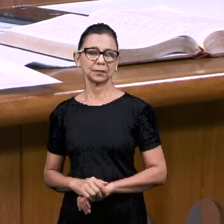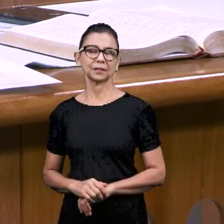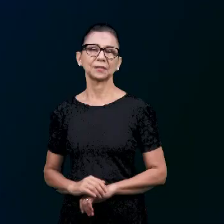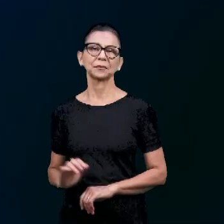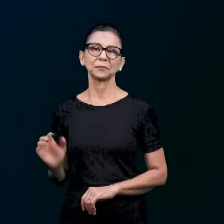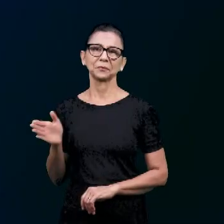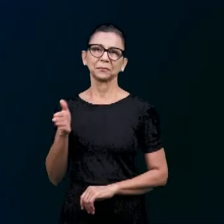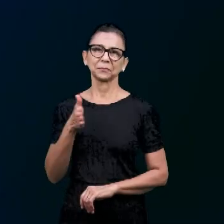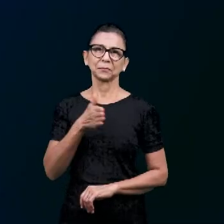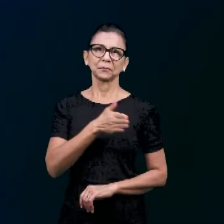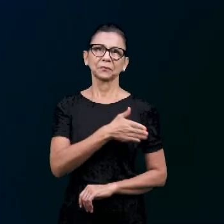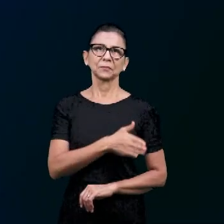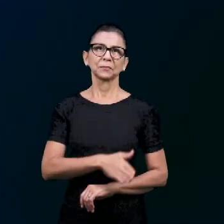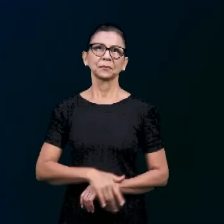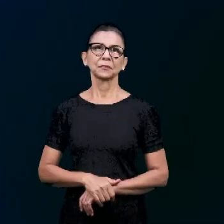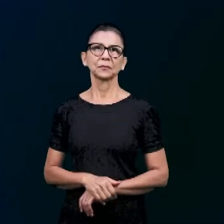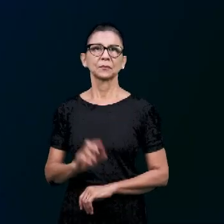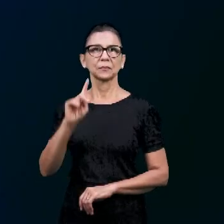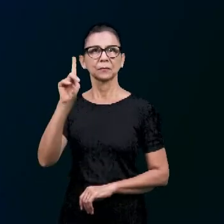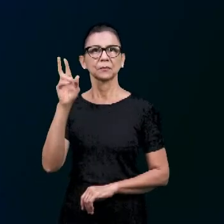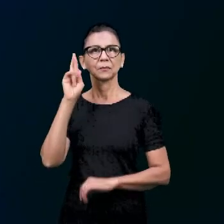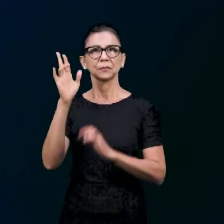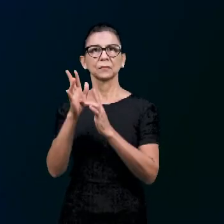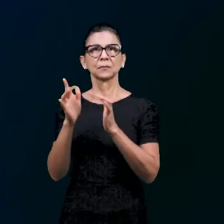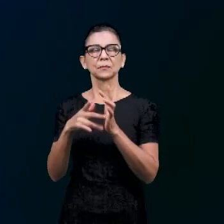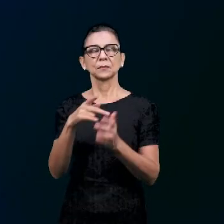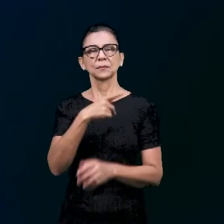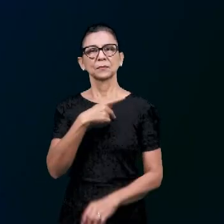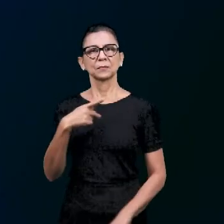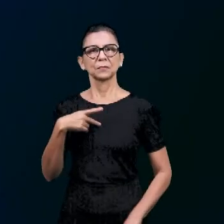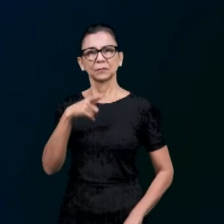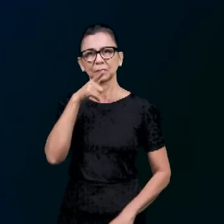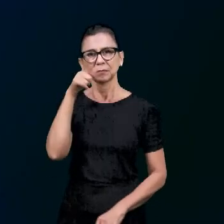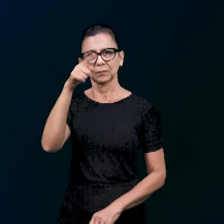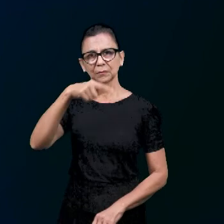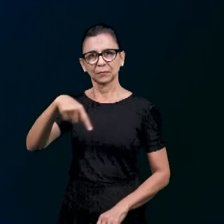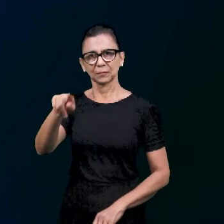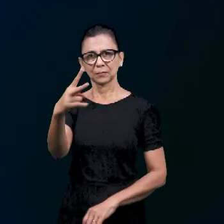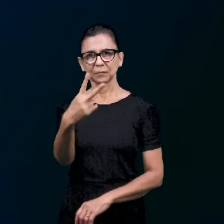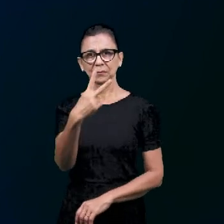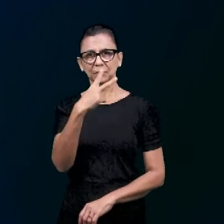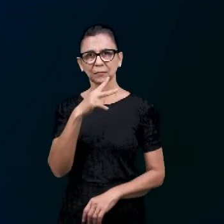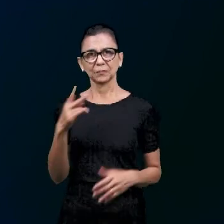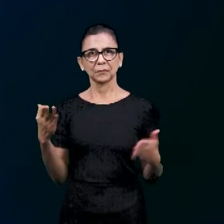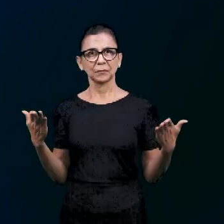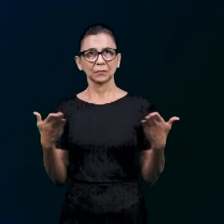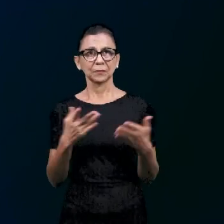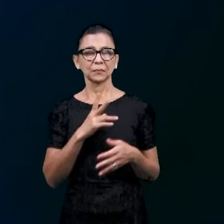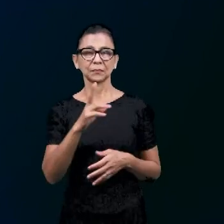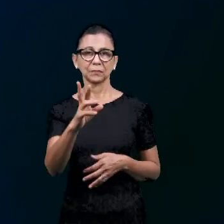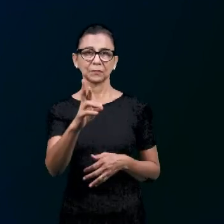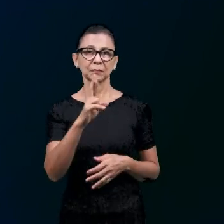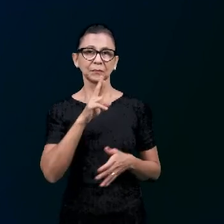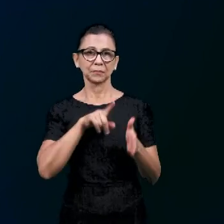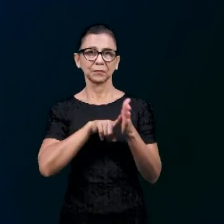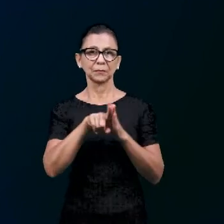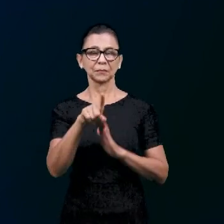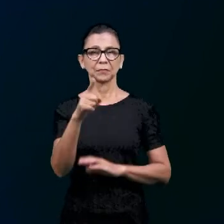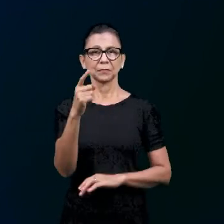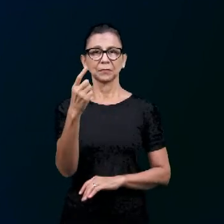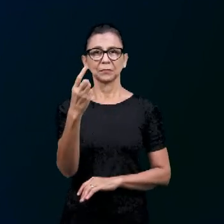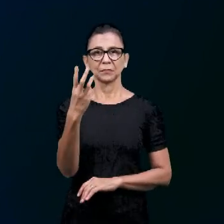Floride. La paix du Seigneur, Pasteur Juste, la paix du Seigneur à tous qui nous accompagnent. Aujourd'hui, nous allons répondre à la question